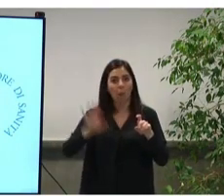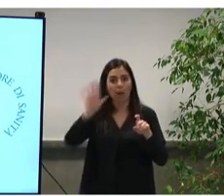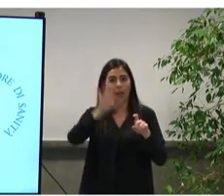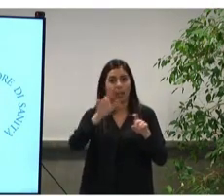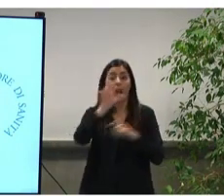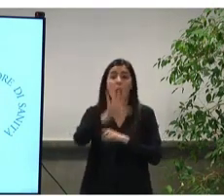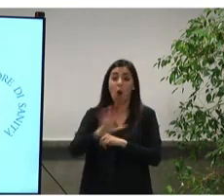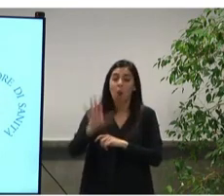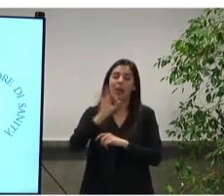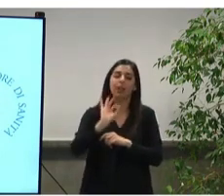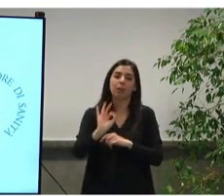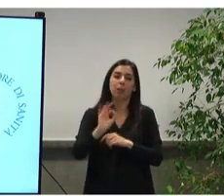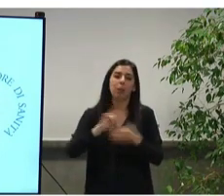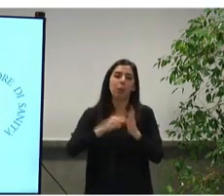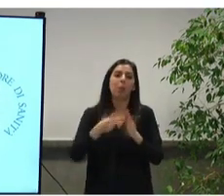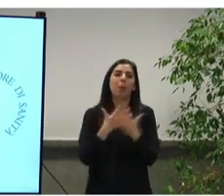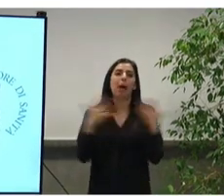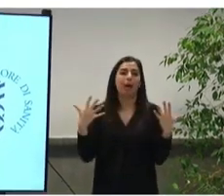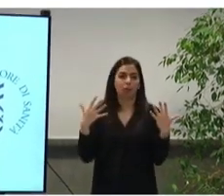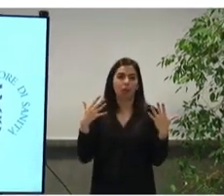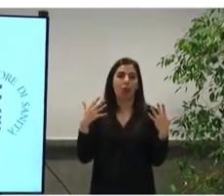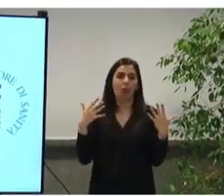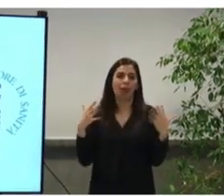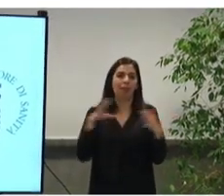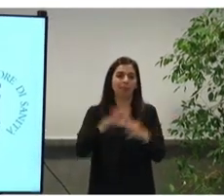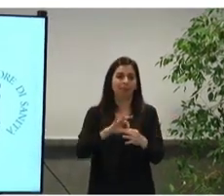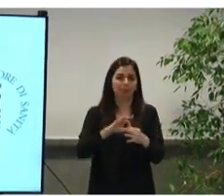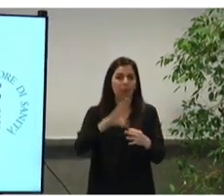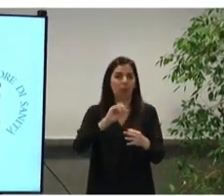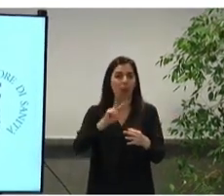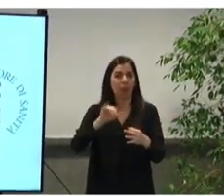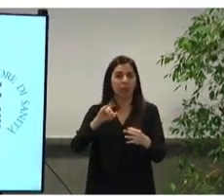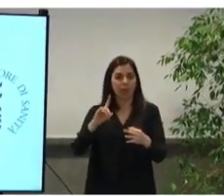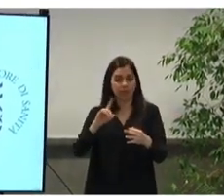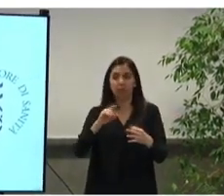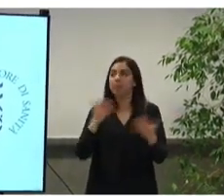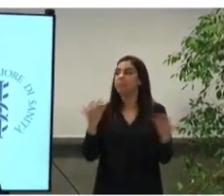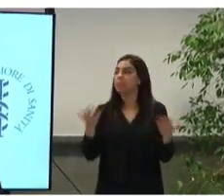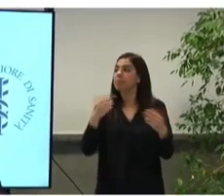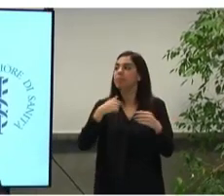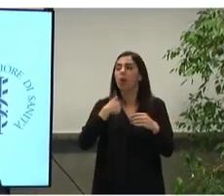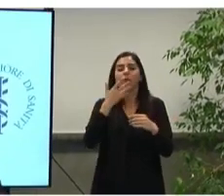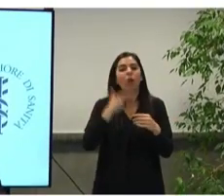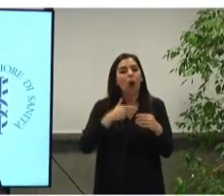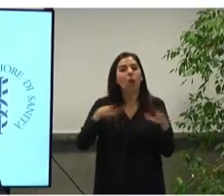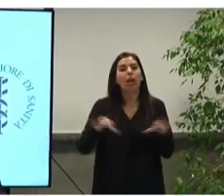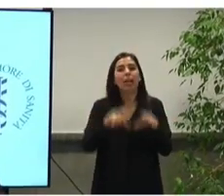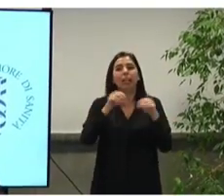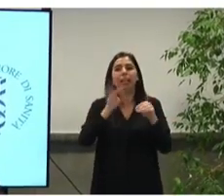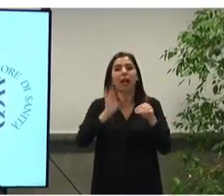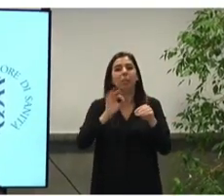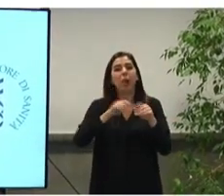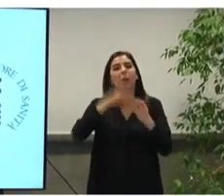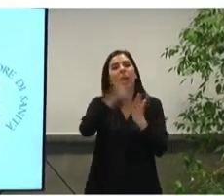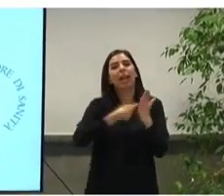avuto il maggior problema in termini di Covid, è ovvio a tutti. Però partirei proprio con la curva di sinistra, con il grafico